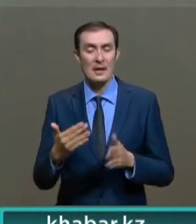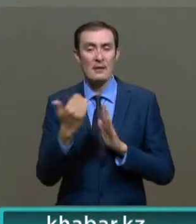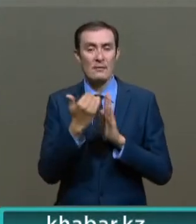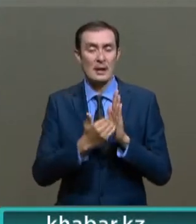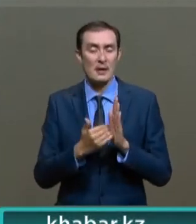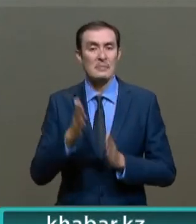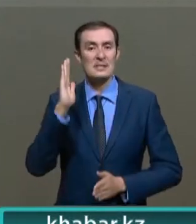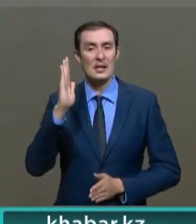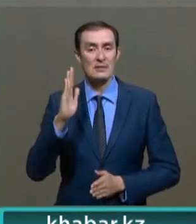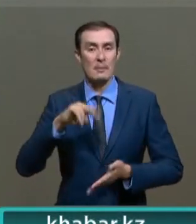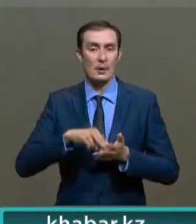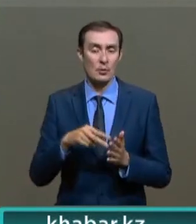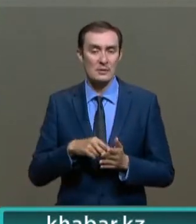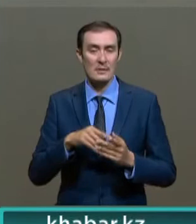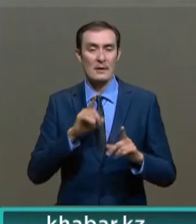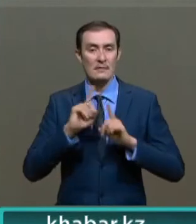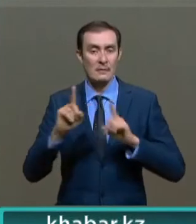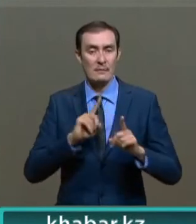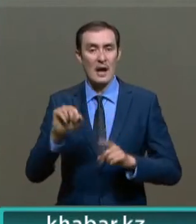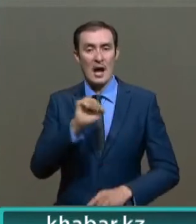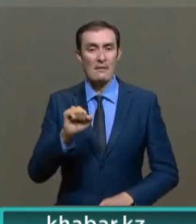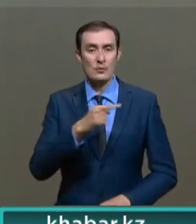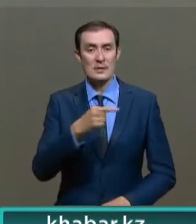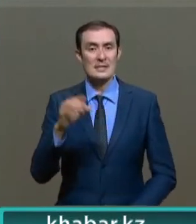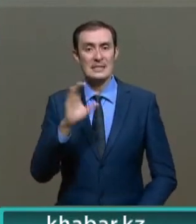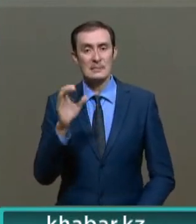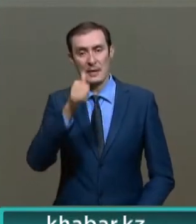предстоящего прогнозного раунда в августе сентябре этого года